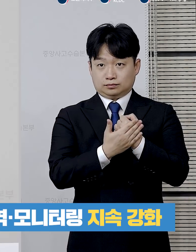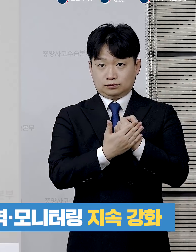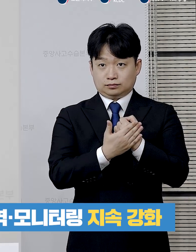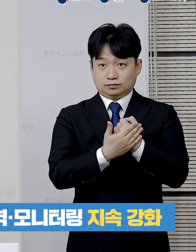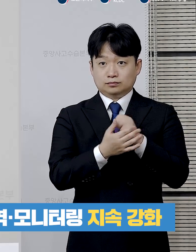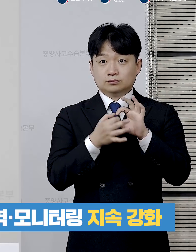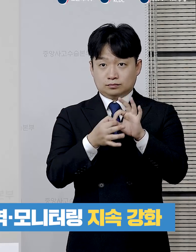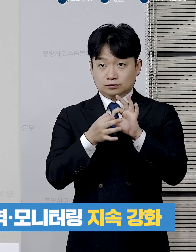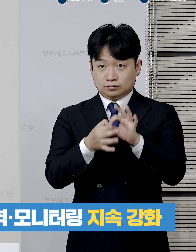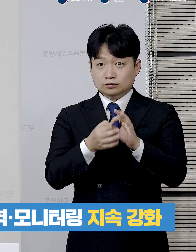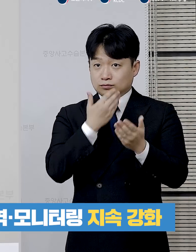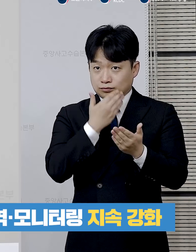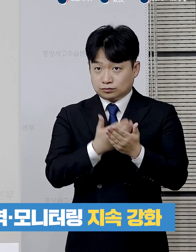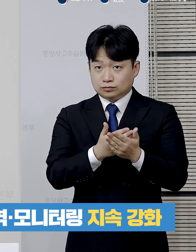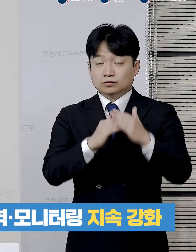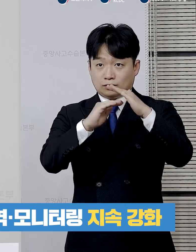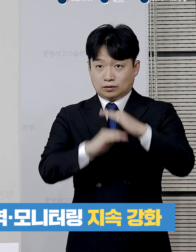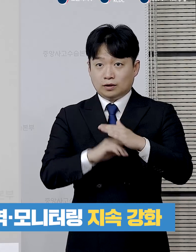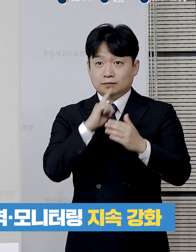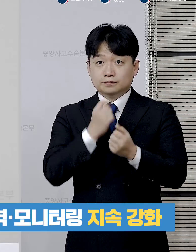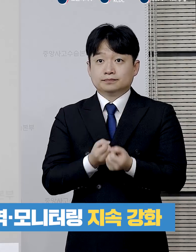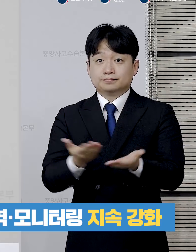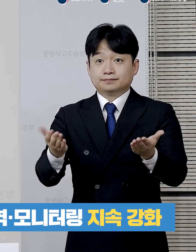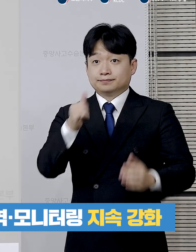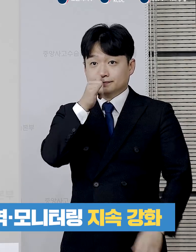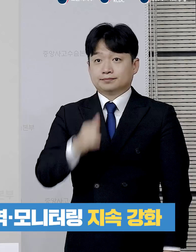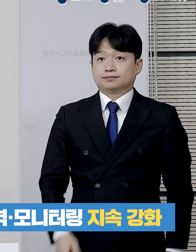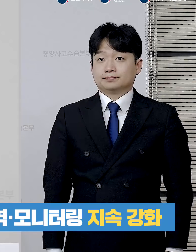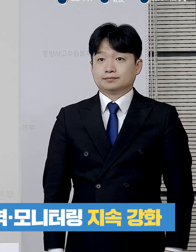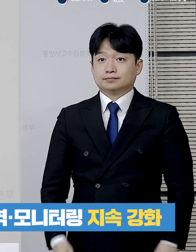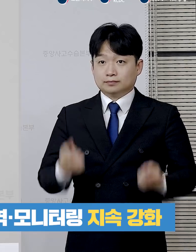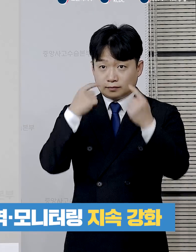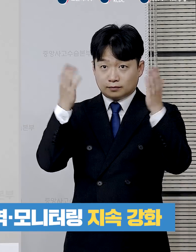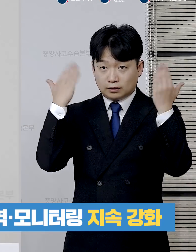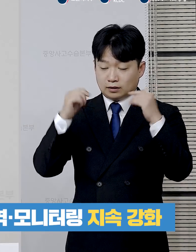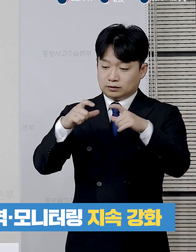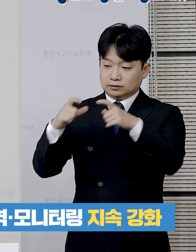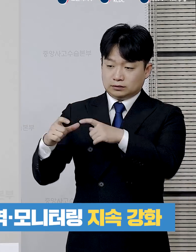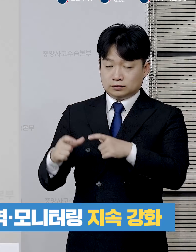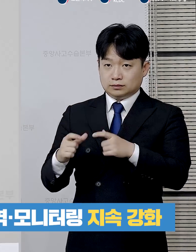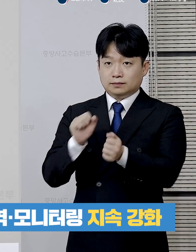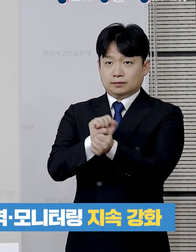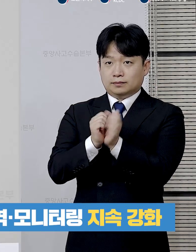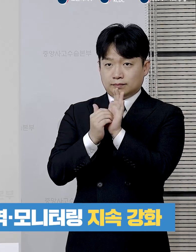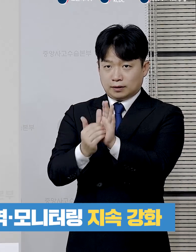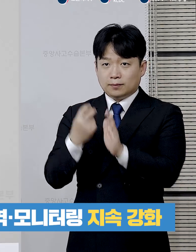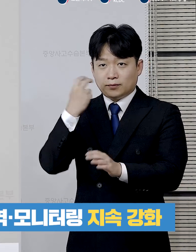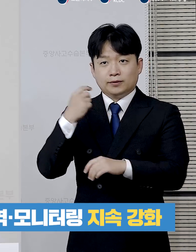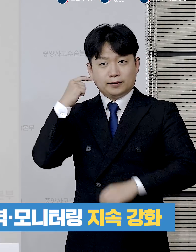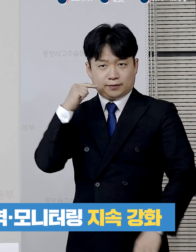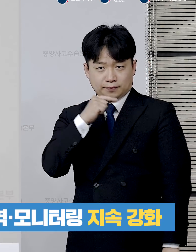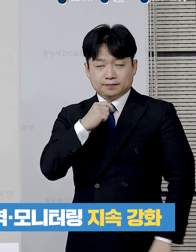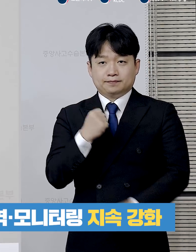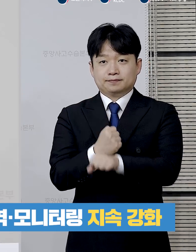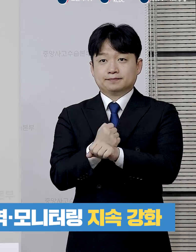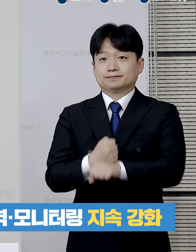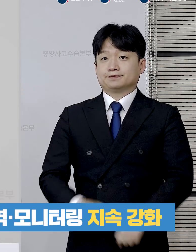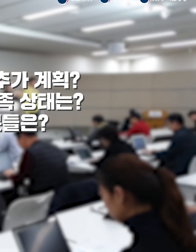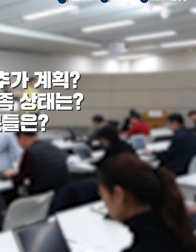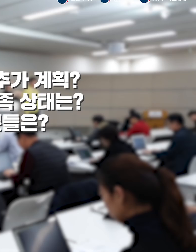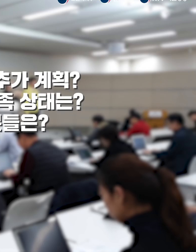통해서 주요 사항을 안내하고 대학 및 지자체 등과 함께 방역, 모니터링 등을 지속 강화해